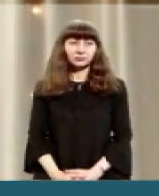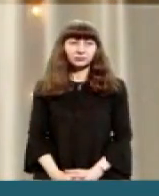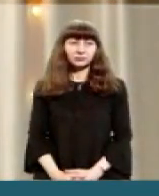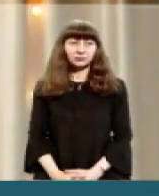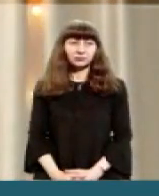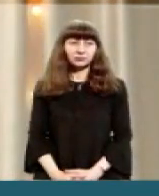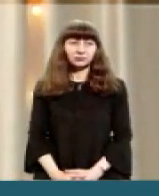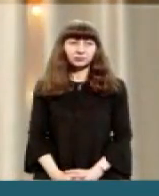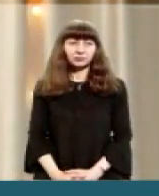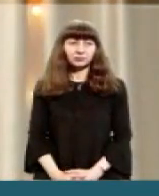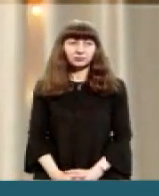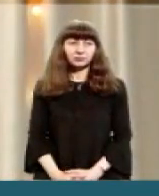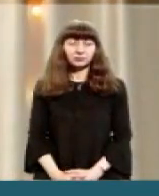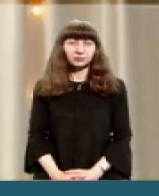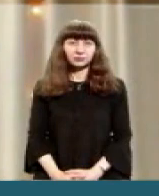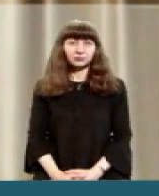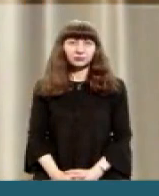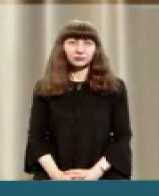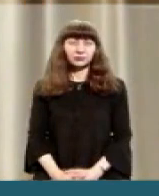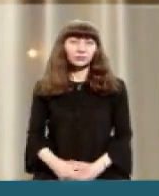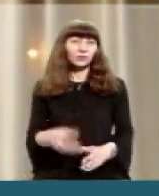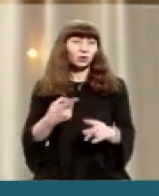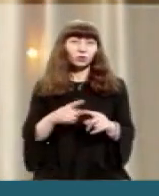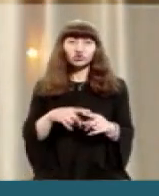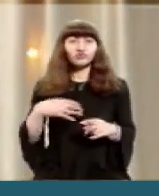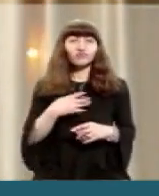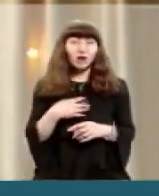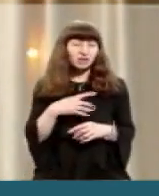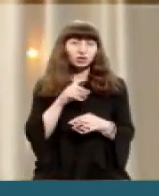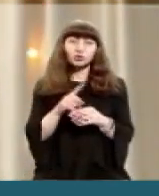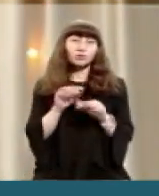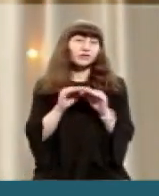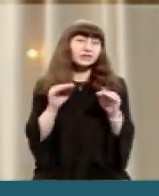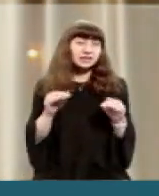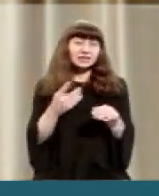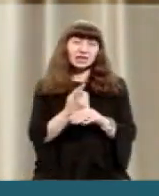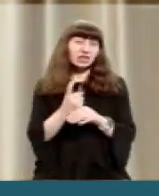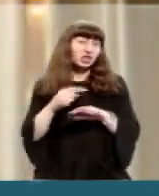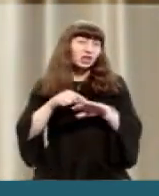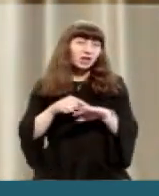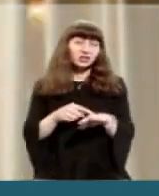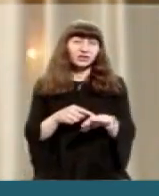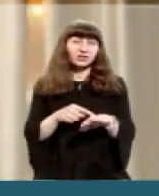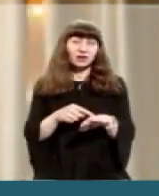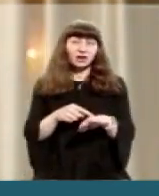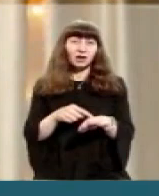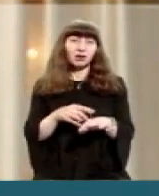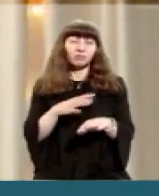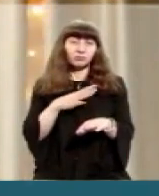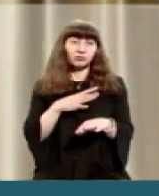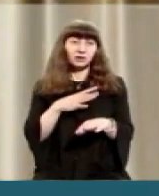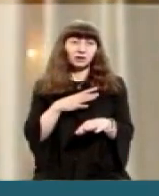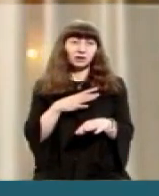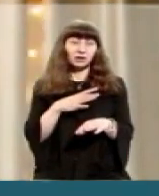Поэтому очень важно, чтобы вы с детства вот эти качества, они вы в себе уже